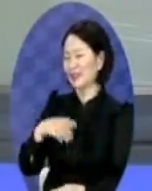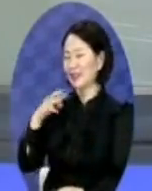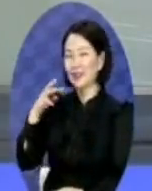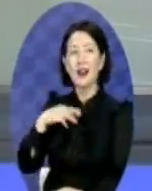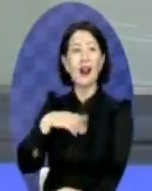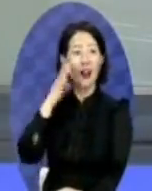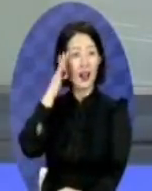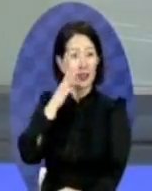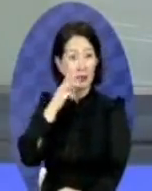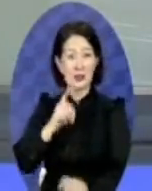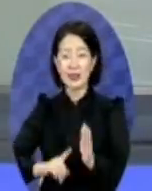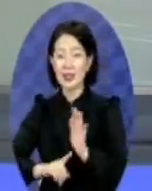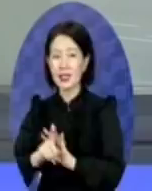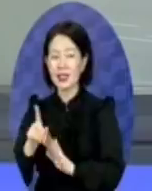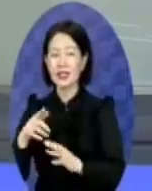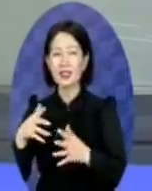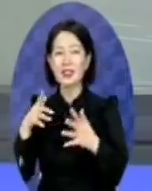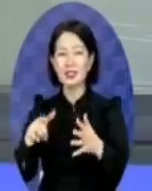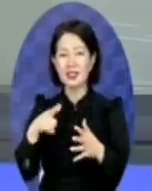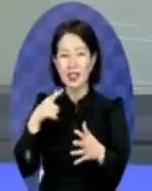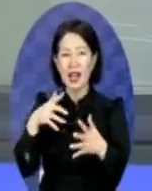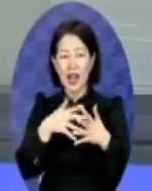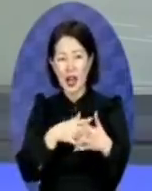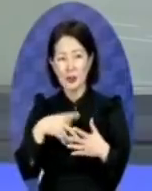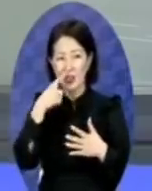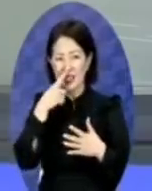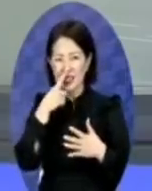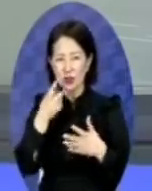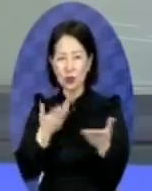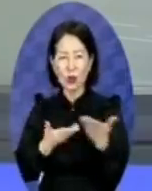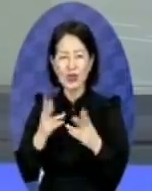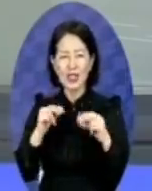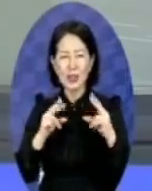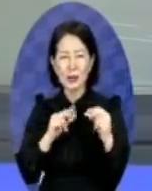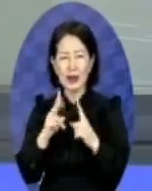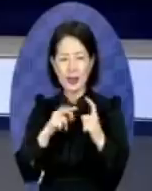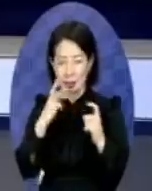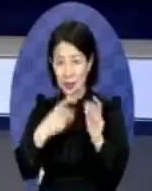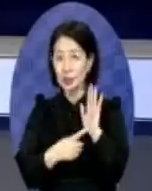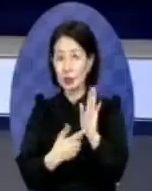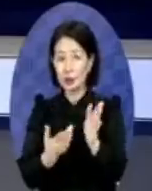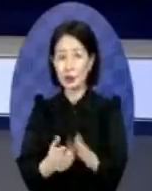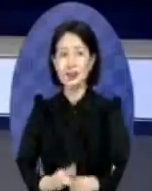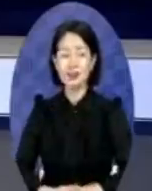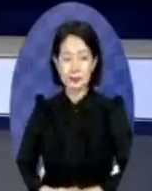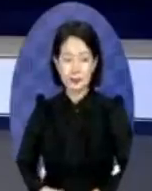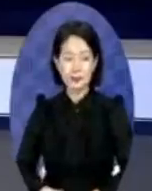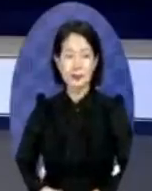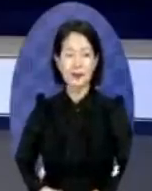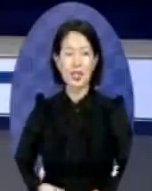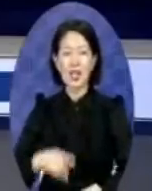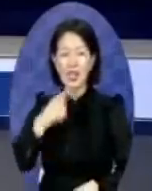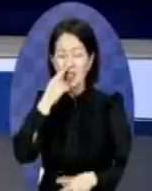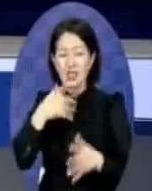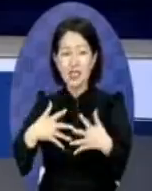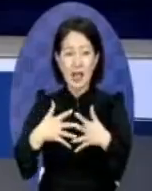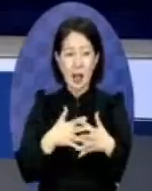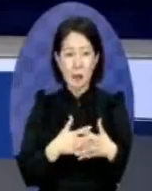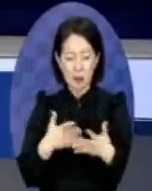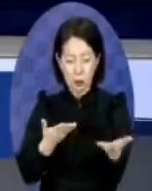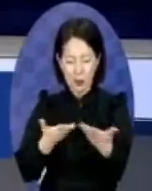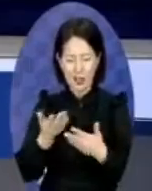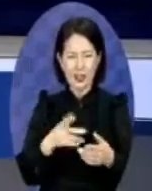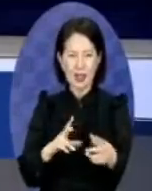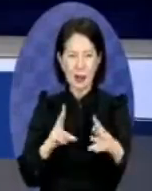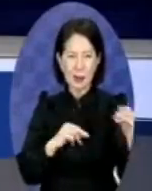эхэнд Америк нэгдсэн улс болон Хятадын хооронд дүрмж байгаа худалдааны маргаантай холбоотой мэдээг эхлээд үзүүлье. За, Хятад Америкийн худалдааны маргаа